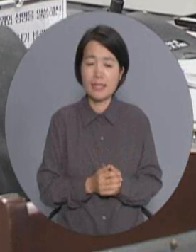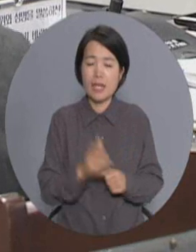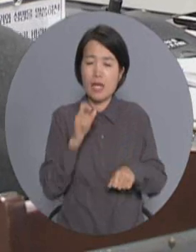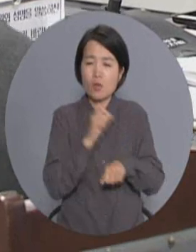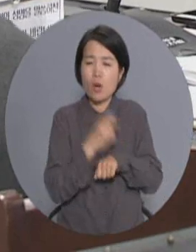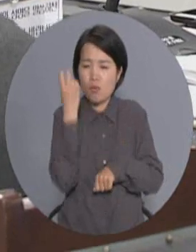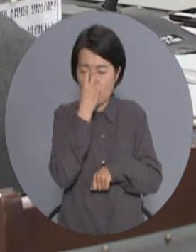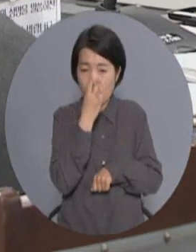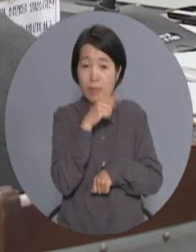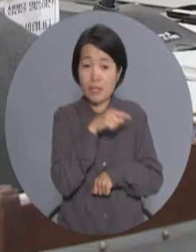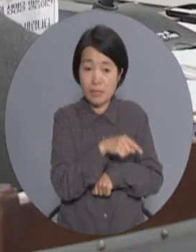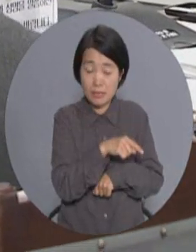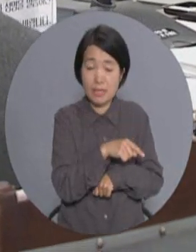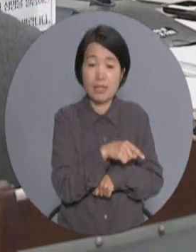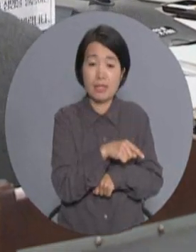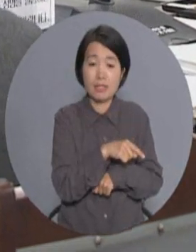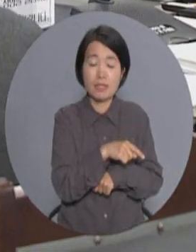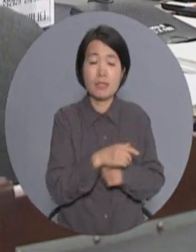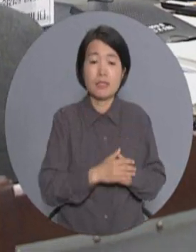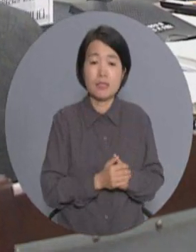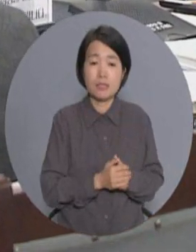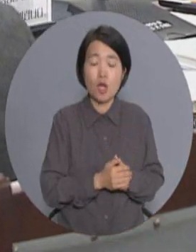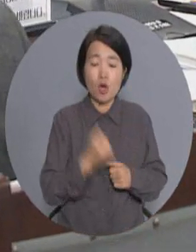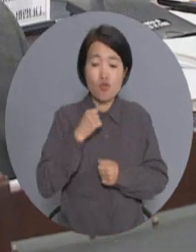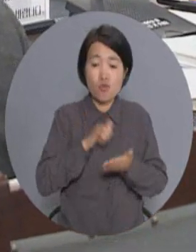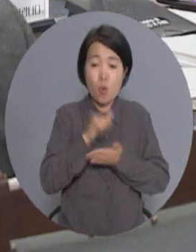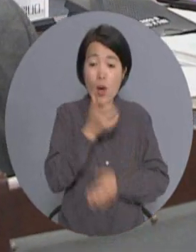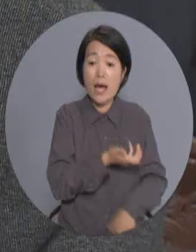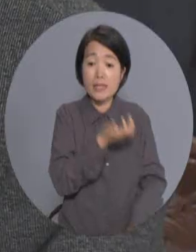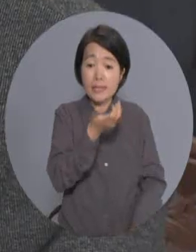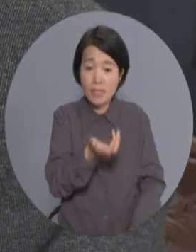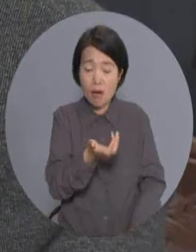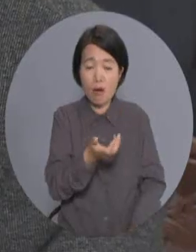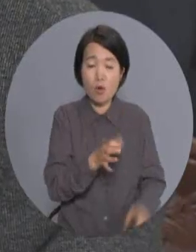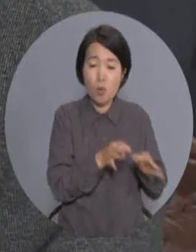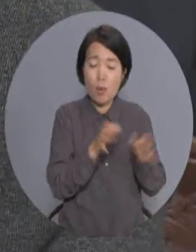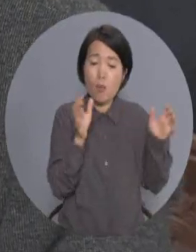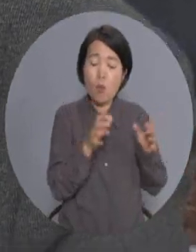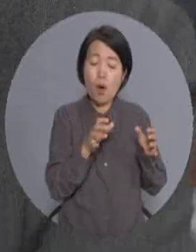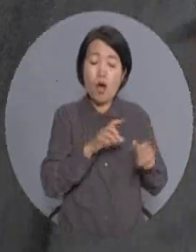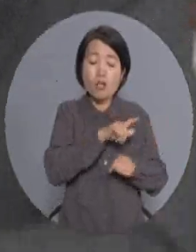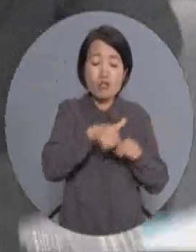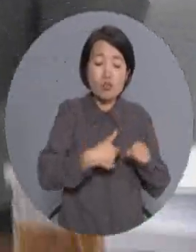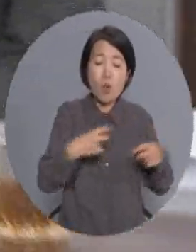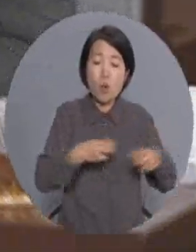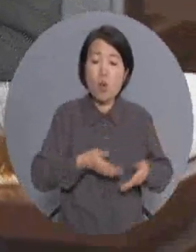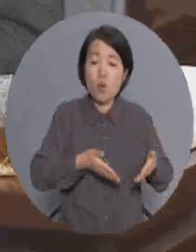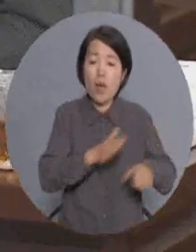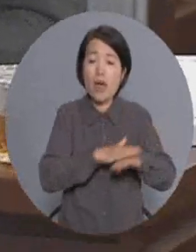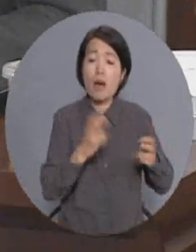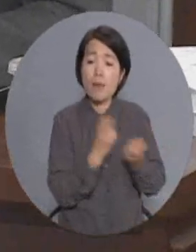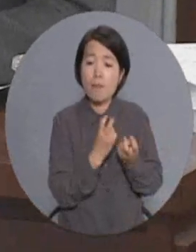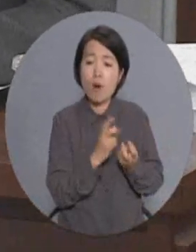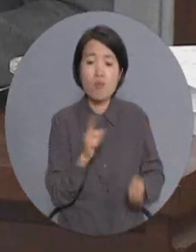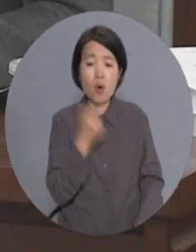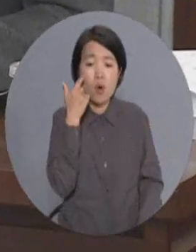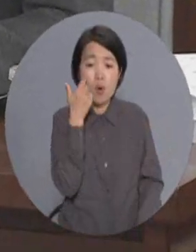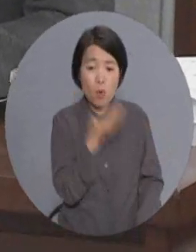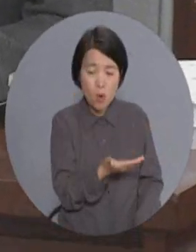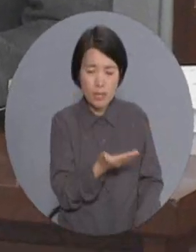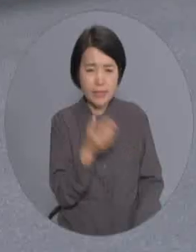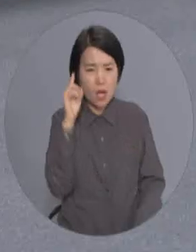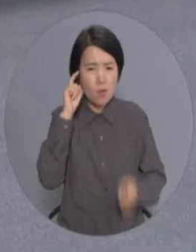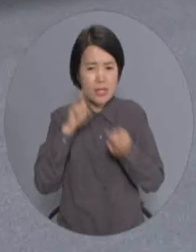문제와 복합쇼핑몰 교통대책 등에 대해 시의원들이 질문할지, 집행부는 어떤 답변을 내놓을지가 관심